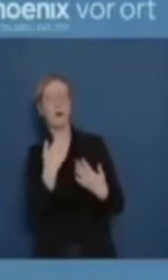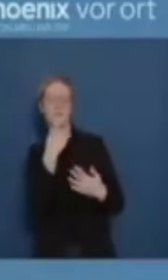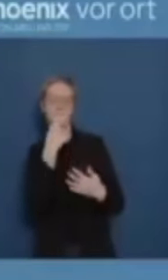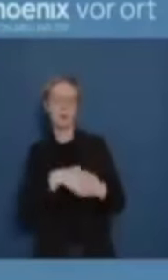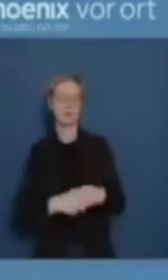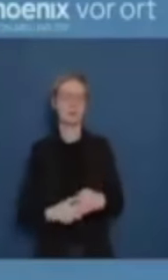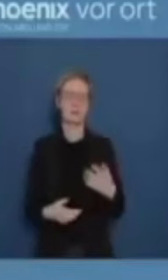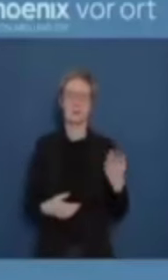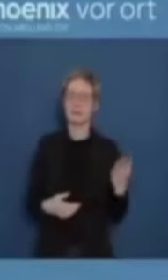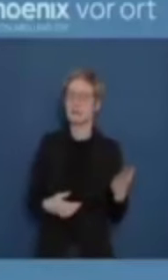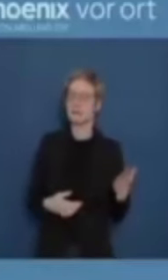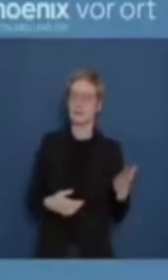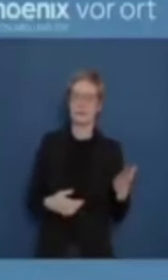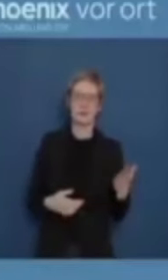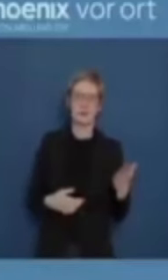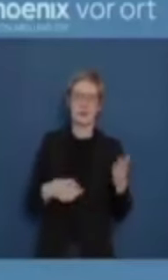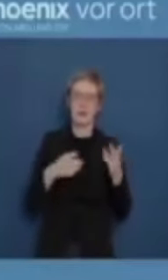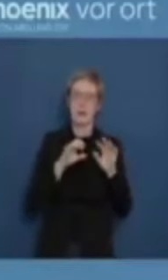Also nochmal eine Situation eines